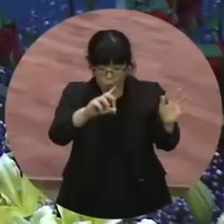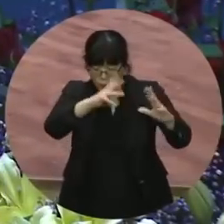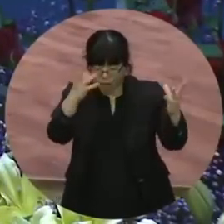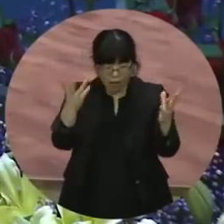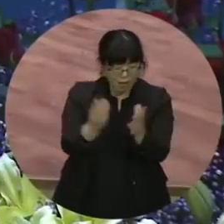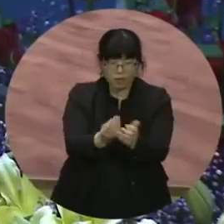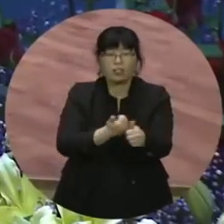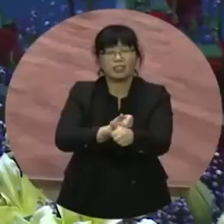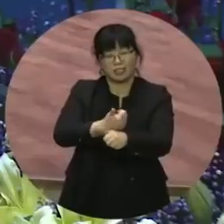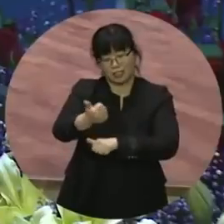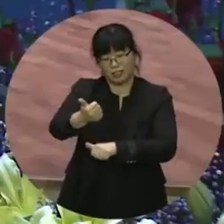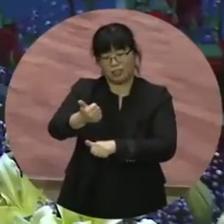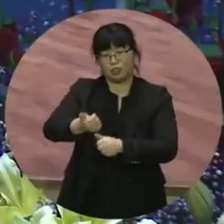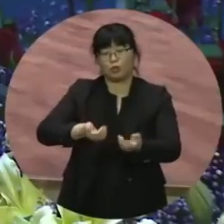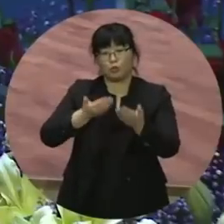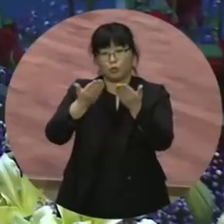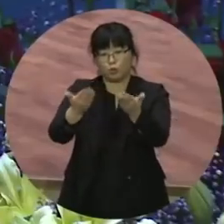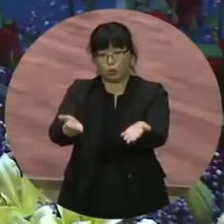그러니까 우리는요